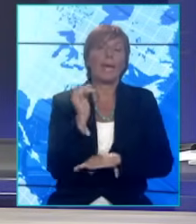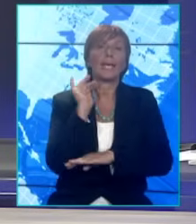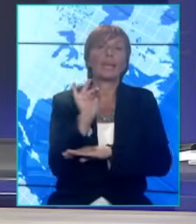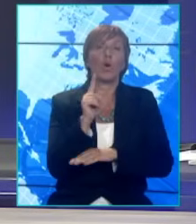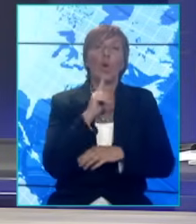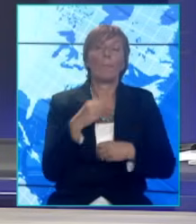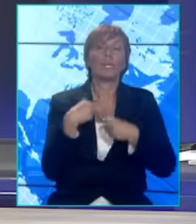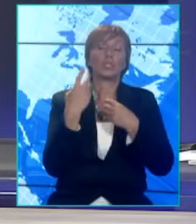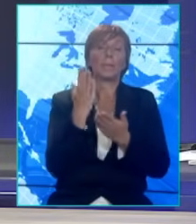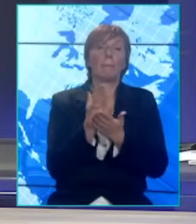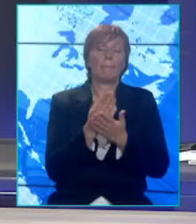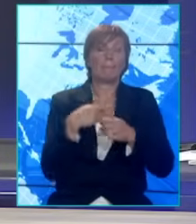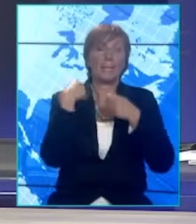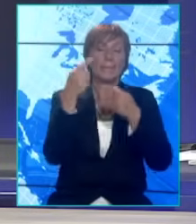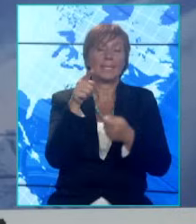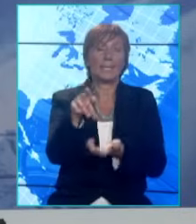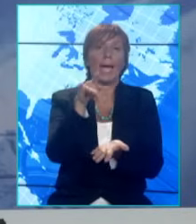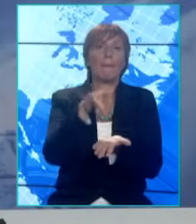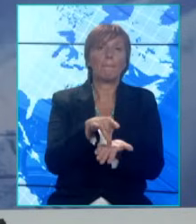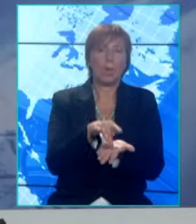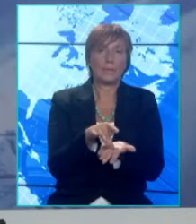će pripasti ta pozicija?